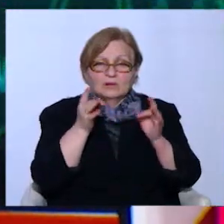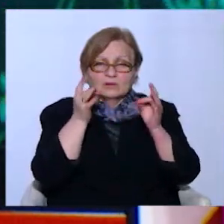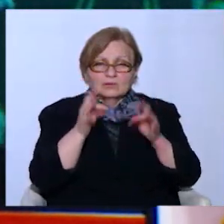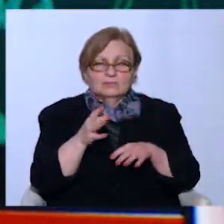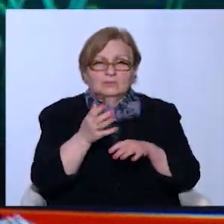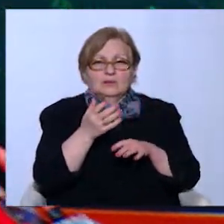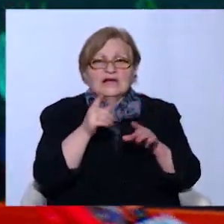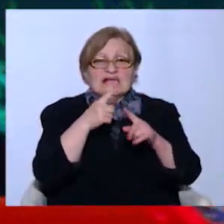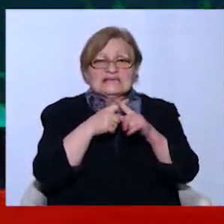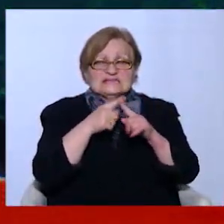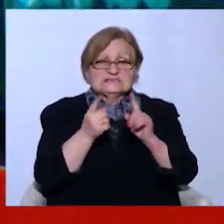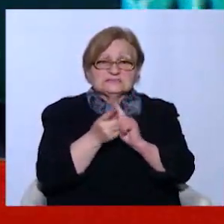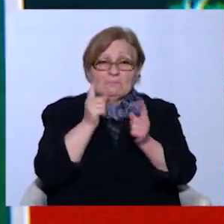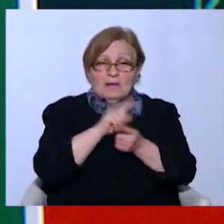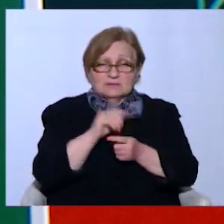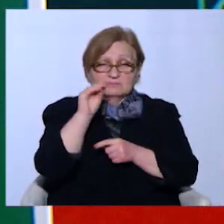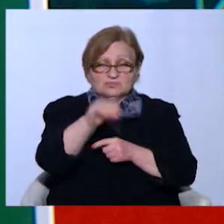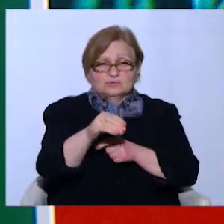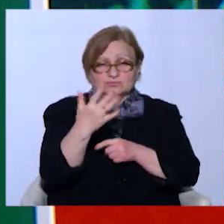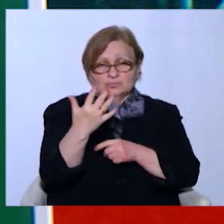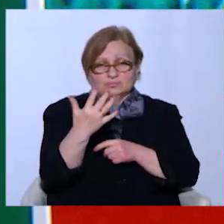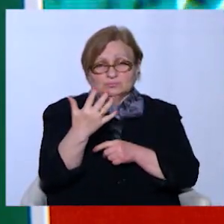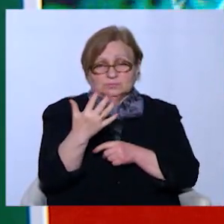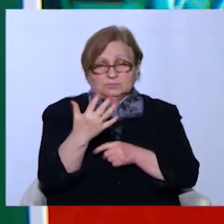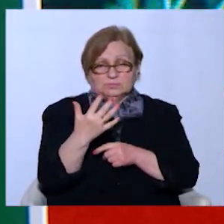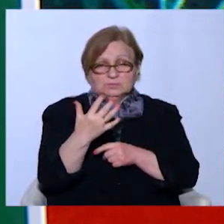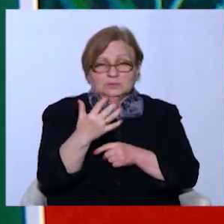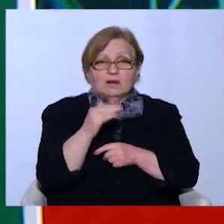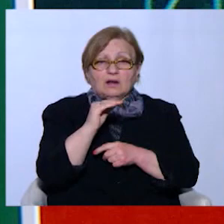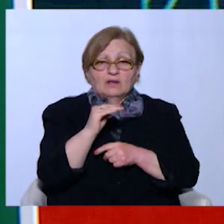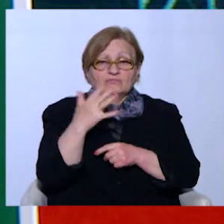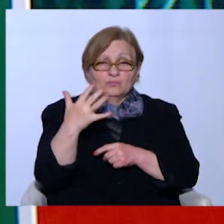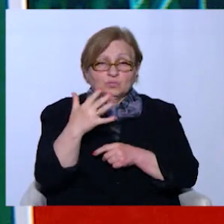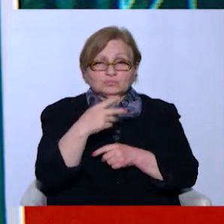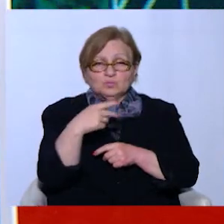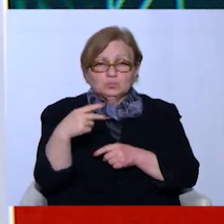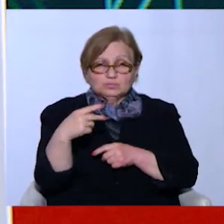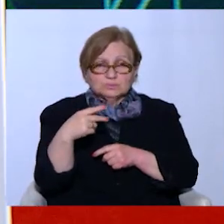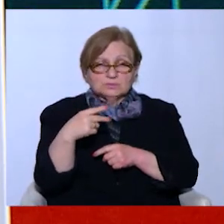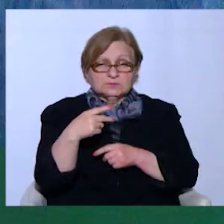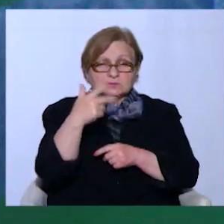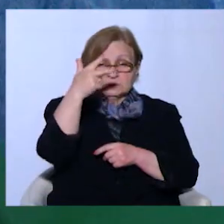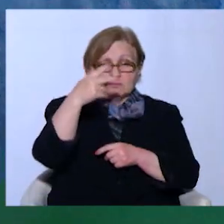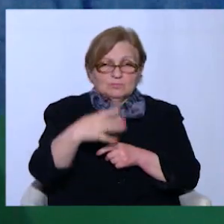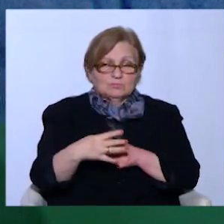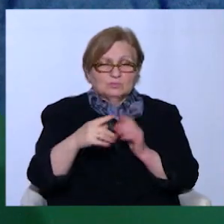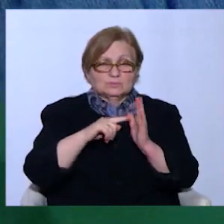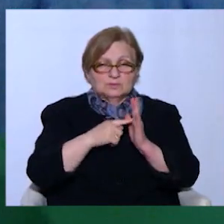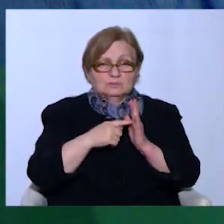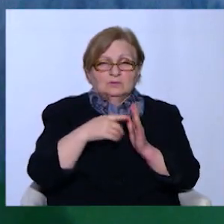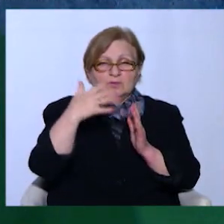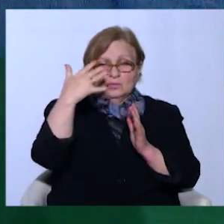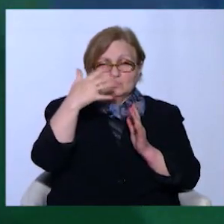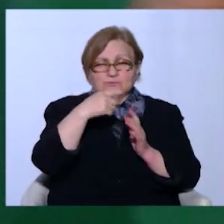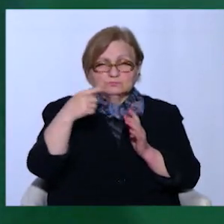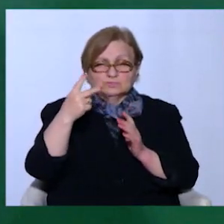ავიღოთ და x-ის მაგივრად ჩავსვათ 5. f 5 უდრის 3/4 გამრავლებული 5 -